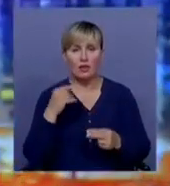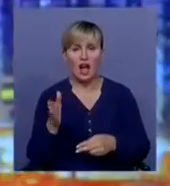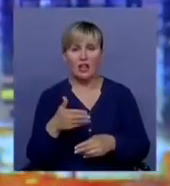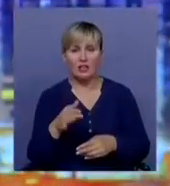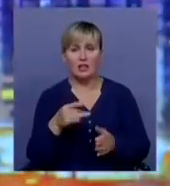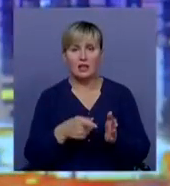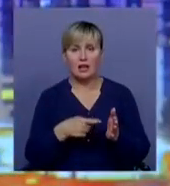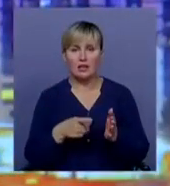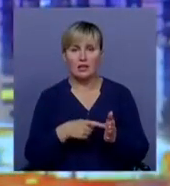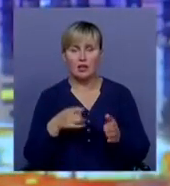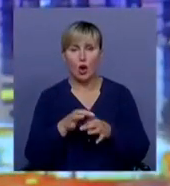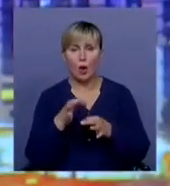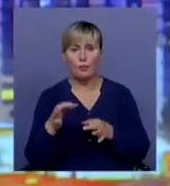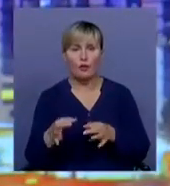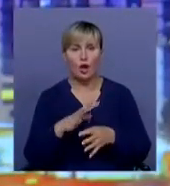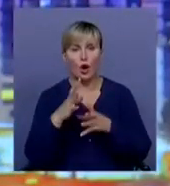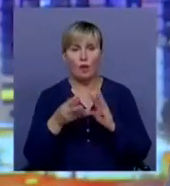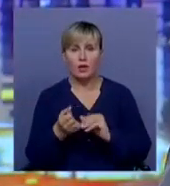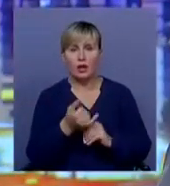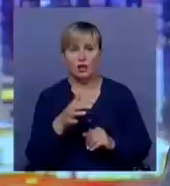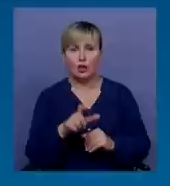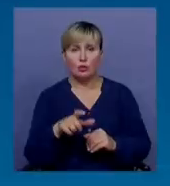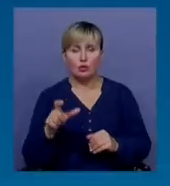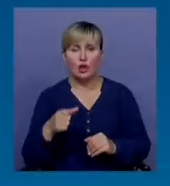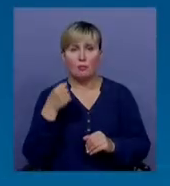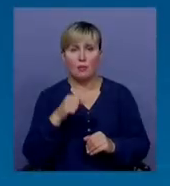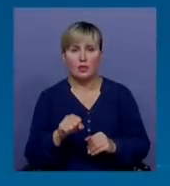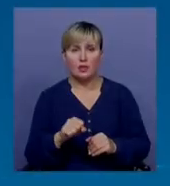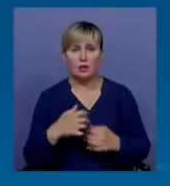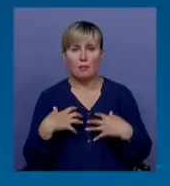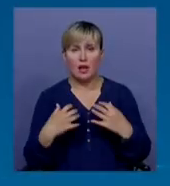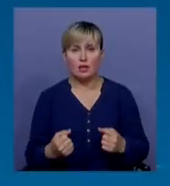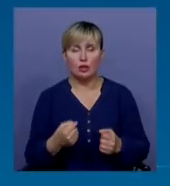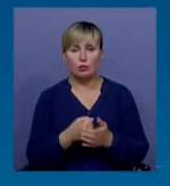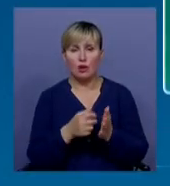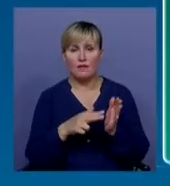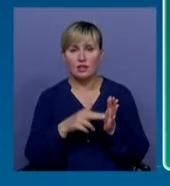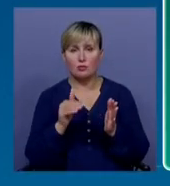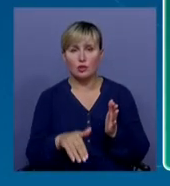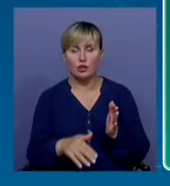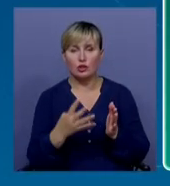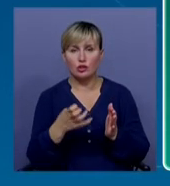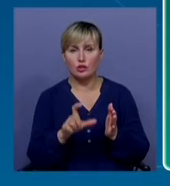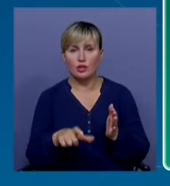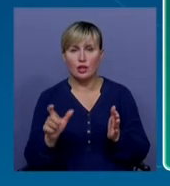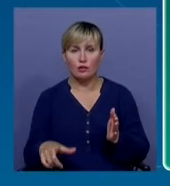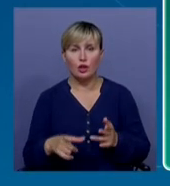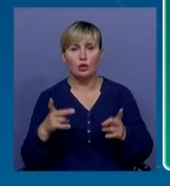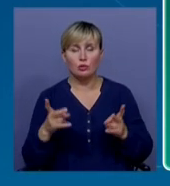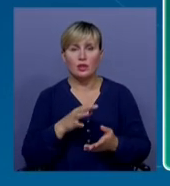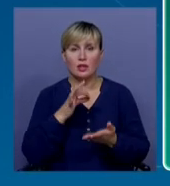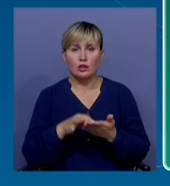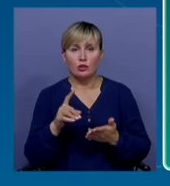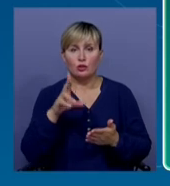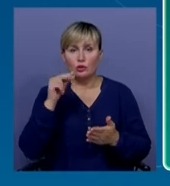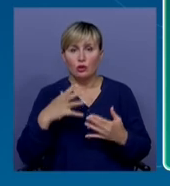Атырауской и Карагандинской областей. Общее количество людей, победивших недуг, возросло до 8400 человек. Нужно отметить, что